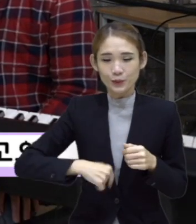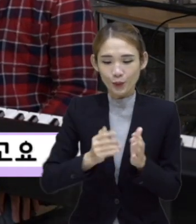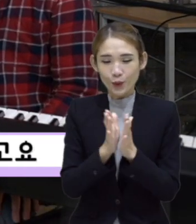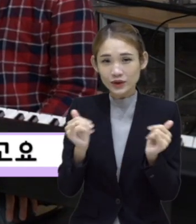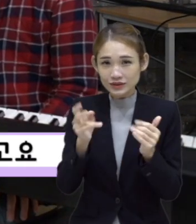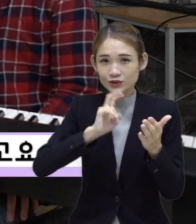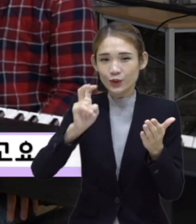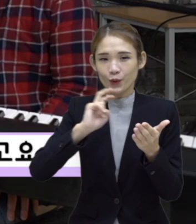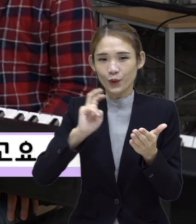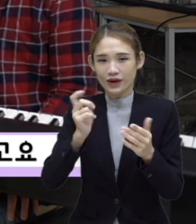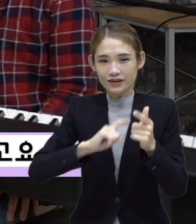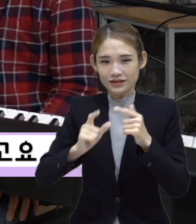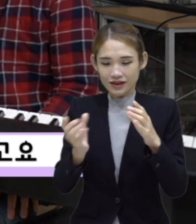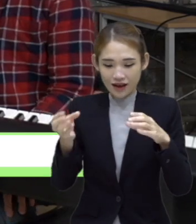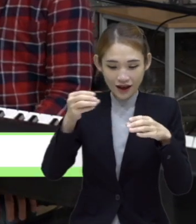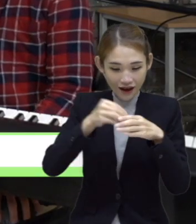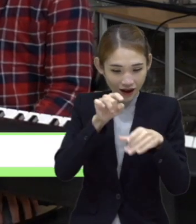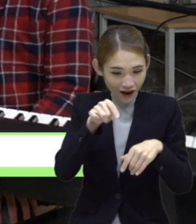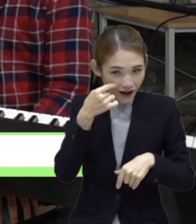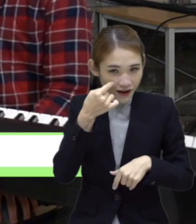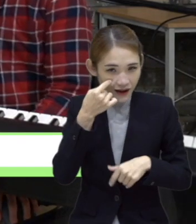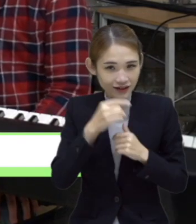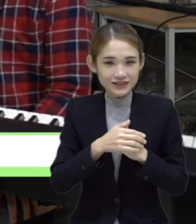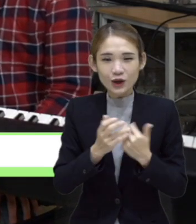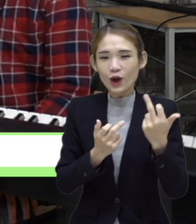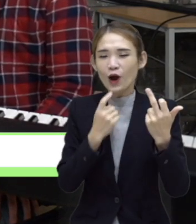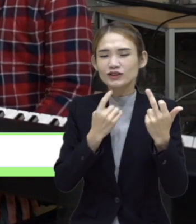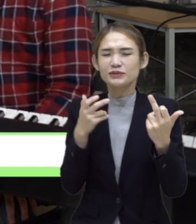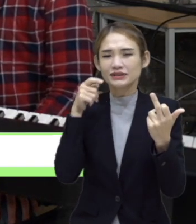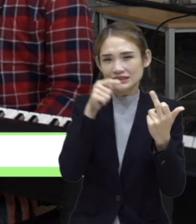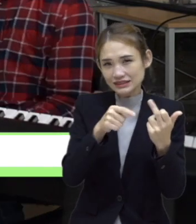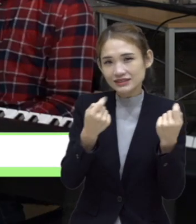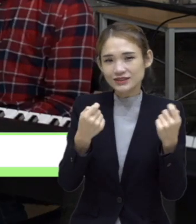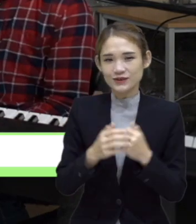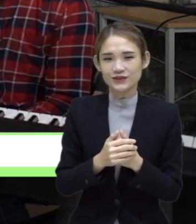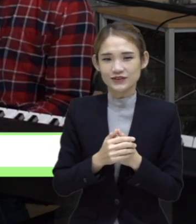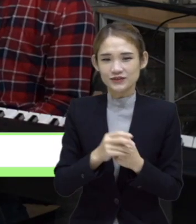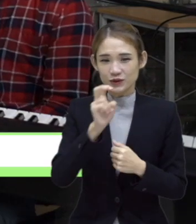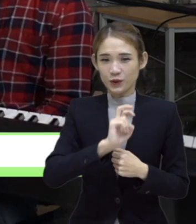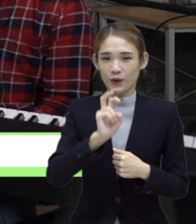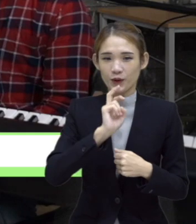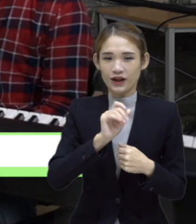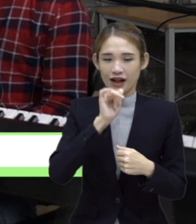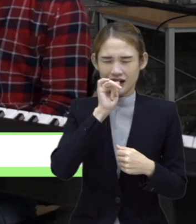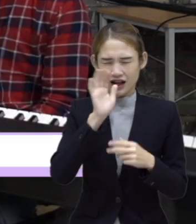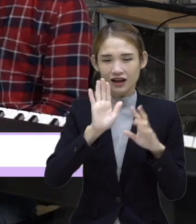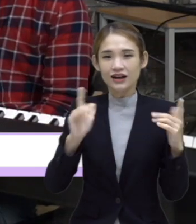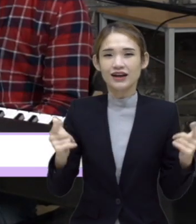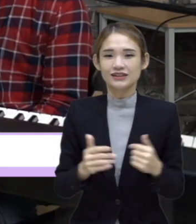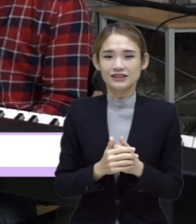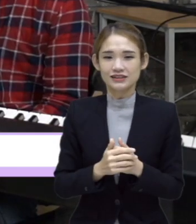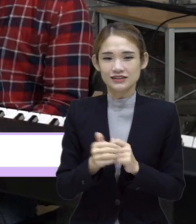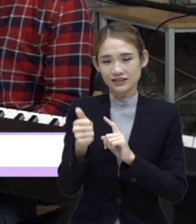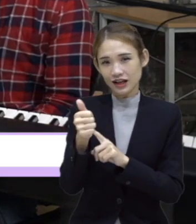하는 거를 살짝 거기다가 얹어 놓으셨더라고요. 아니 내가 너무 형들만 시키고 이러면은 그렇잖아. 네. 여러분 노래는 절대적인 게 아닙니다. 네. 홍현